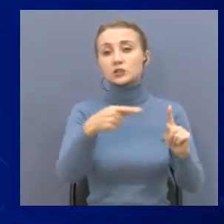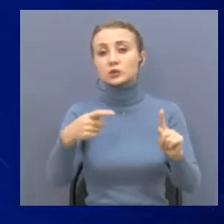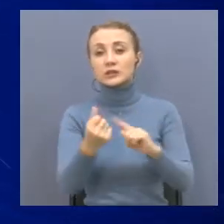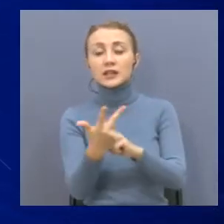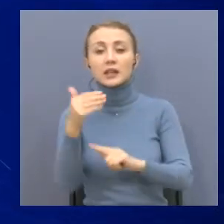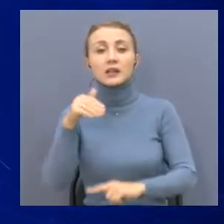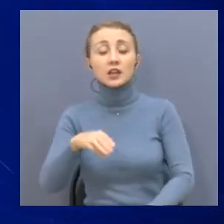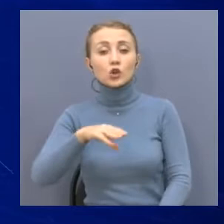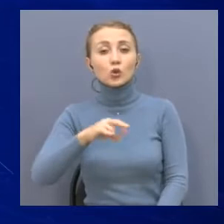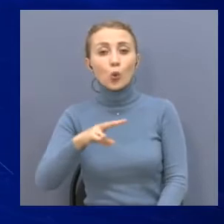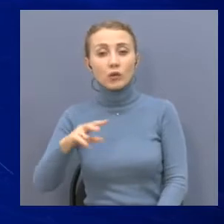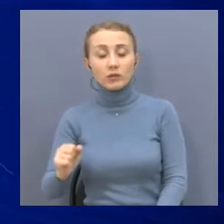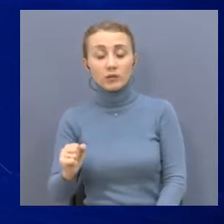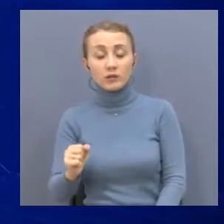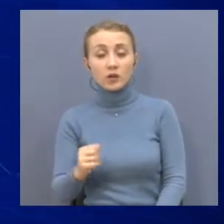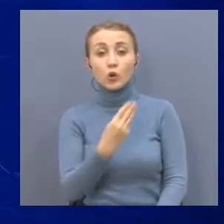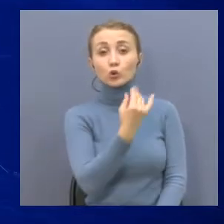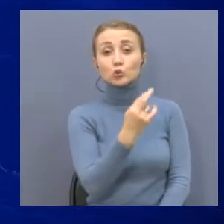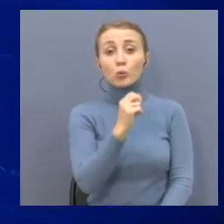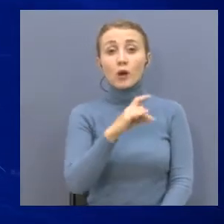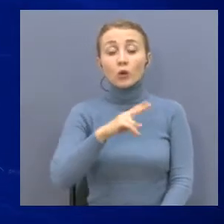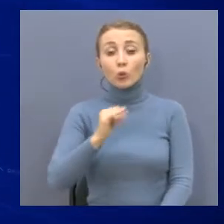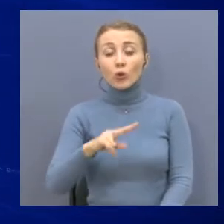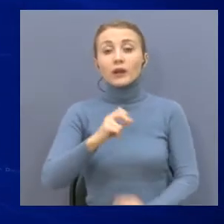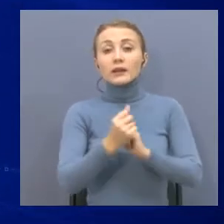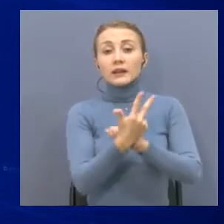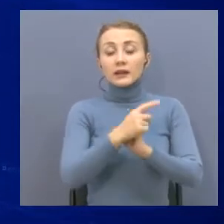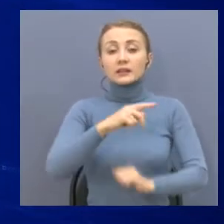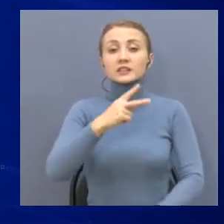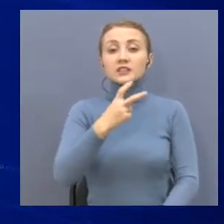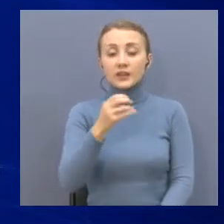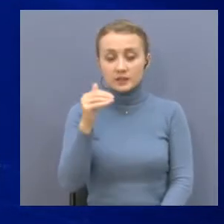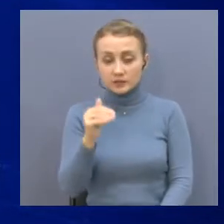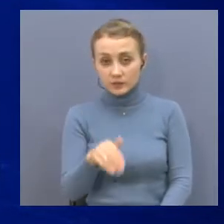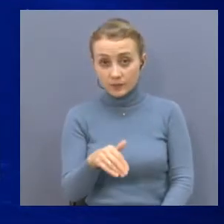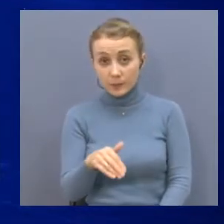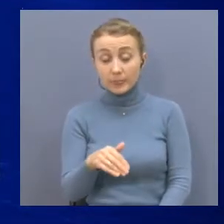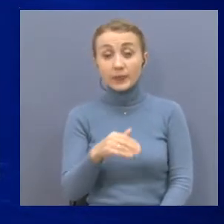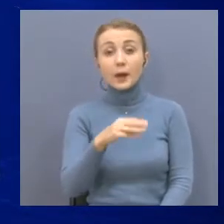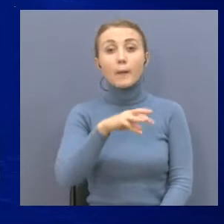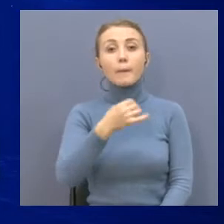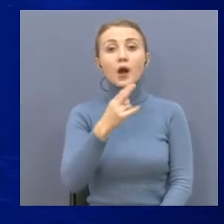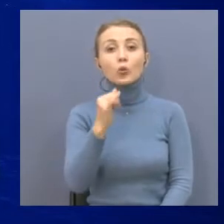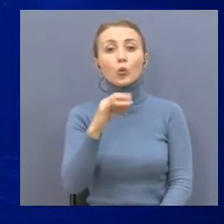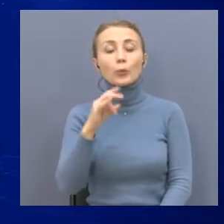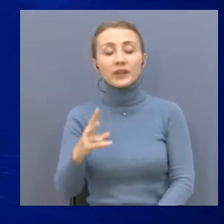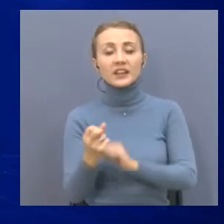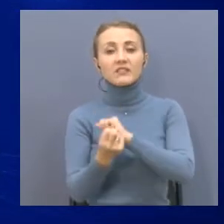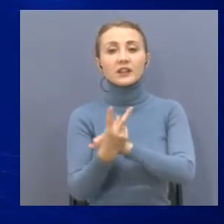мың теңге, майкөбе 1 тоннасы 12 мың теңге, қаражыра 1 тоннасы 12 мың теңге, шұбаркөл 1